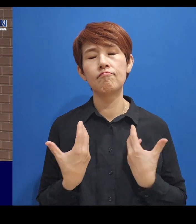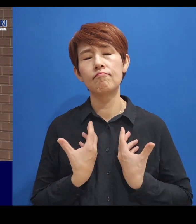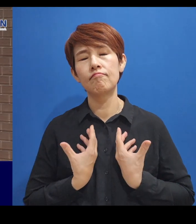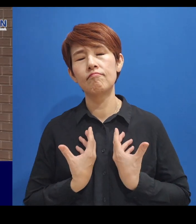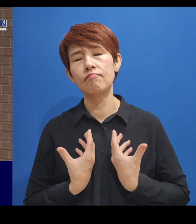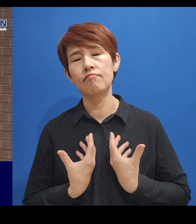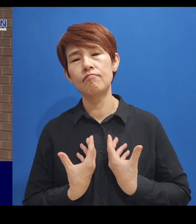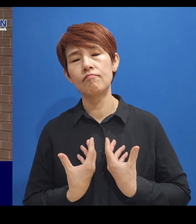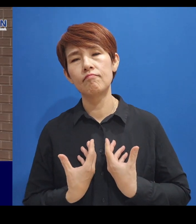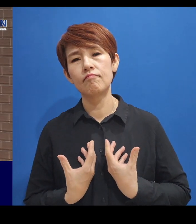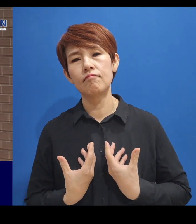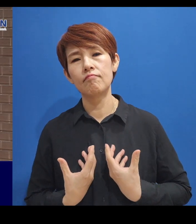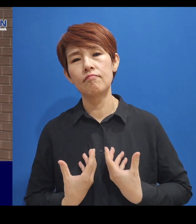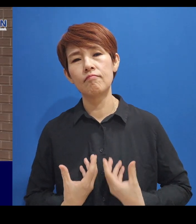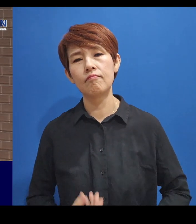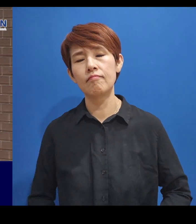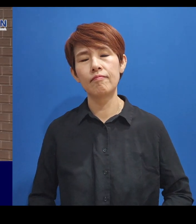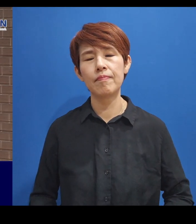실망한 이